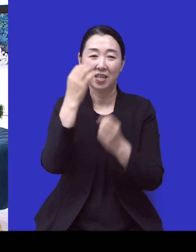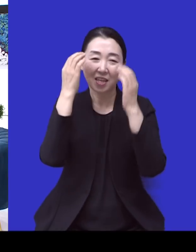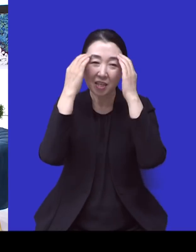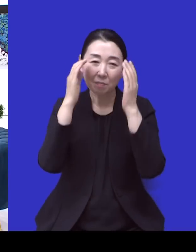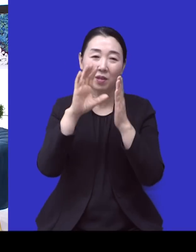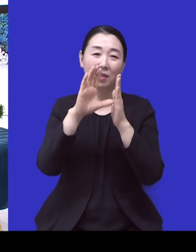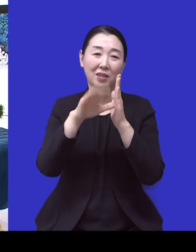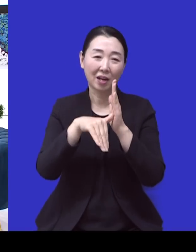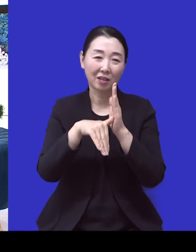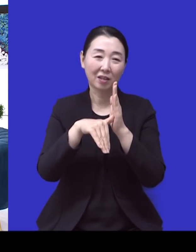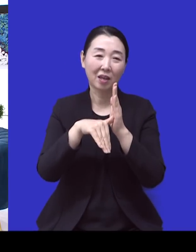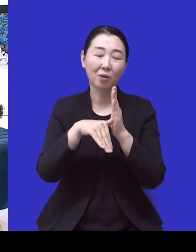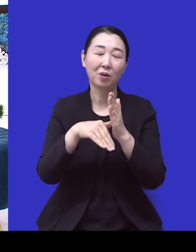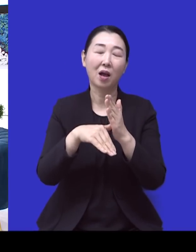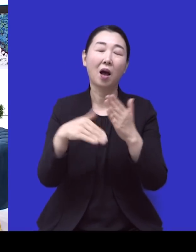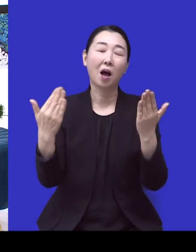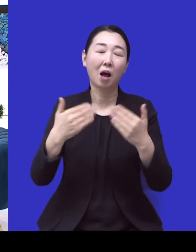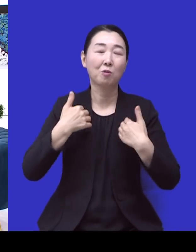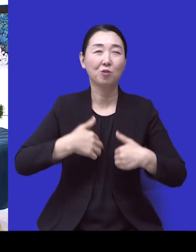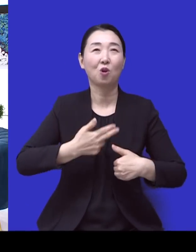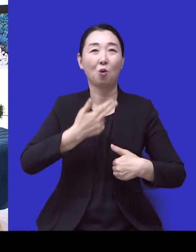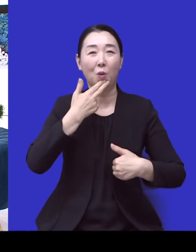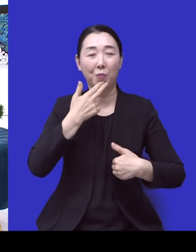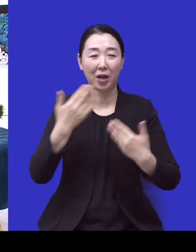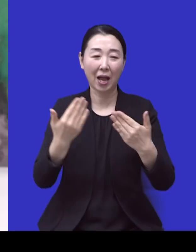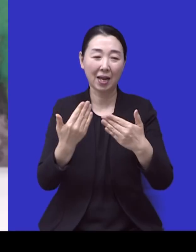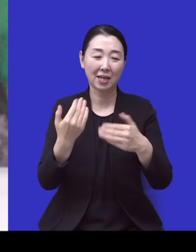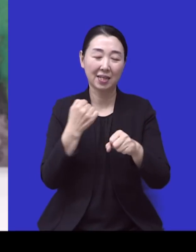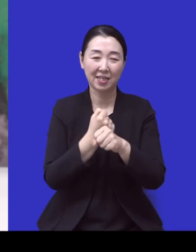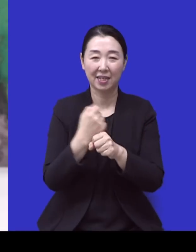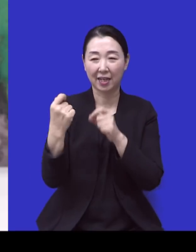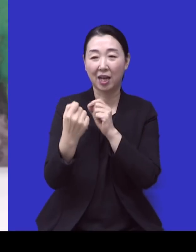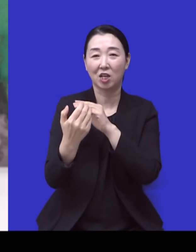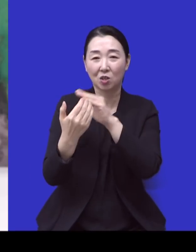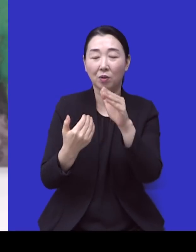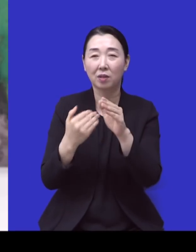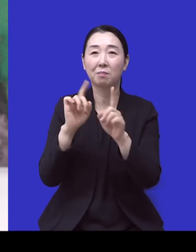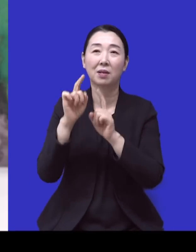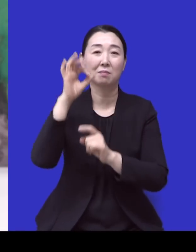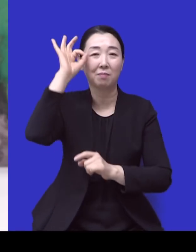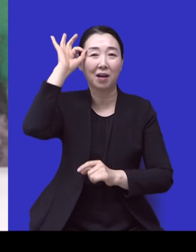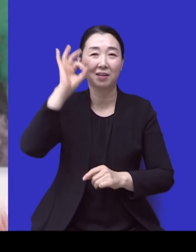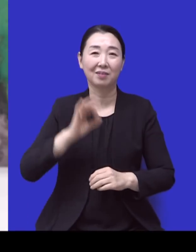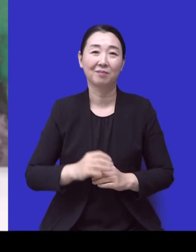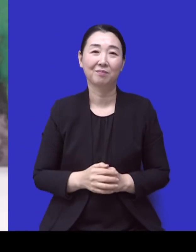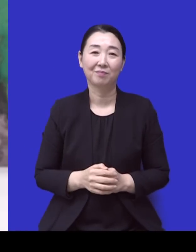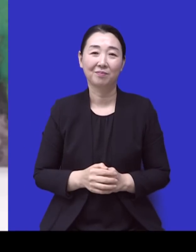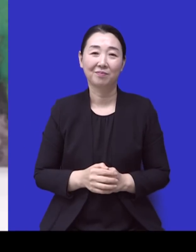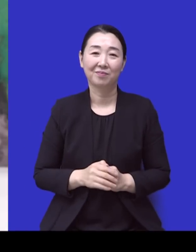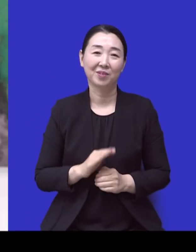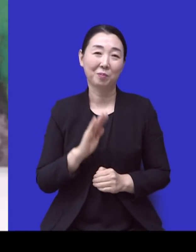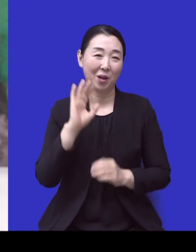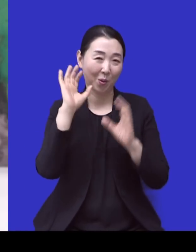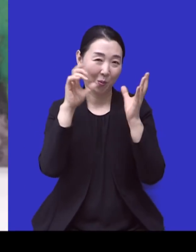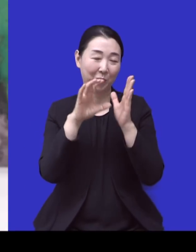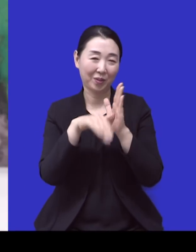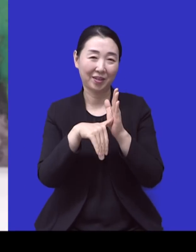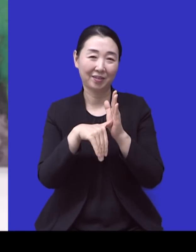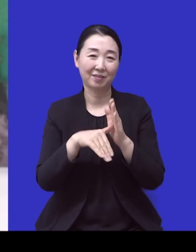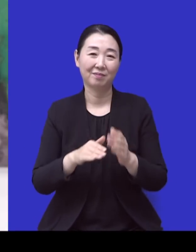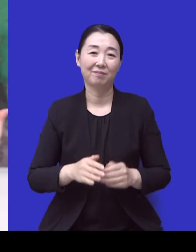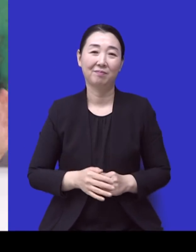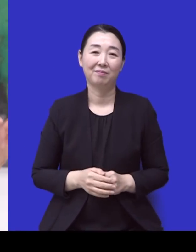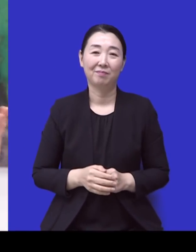낙이 없다고 할 이들이 가깝기 전에. 이 말씀이 딱 떠오르면서 진짜 이 어렸을 때